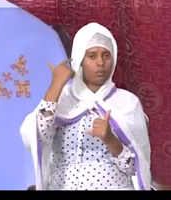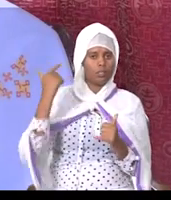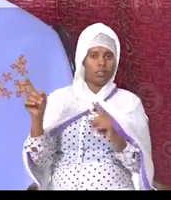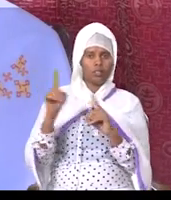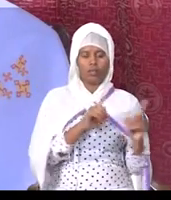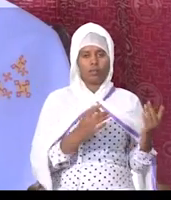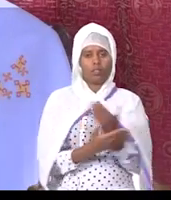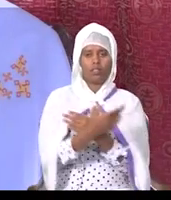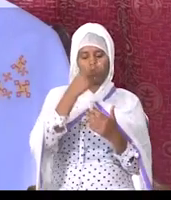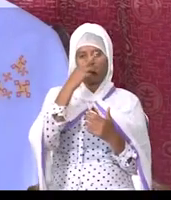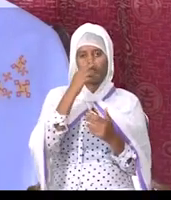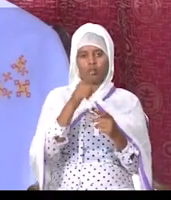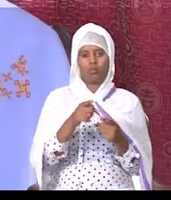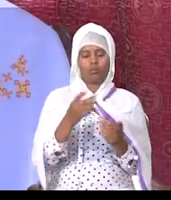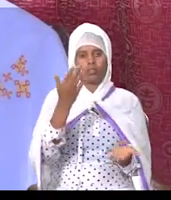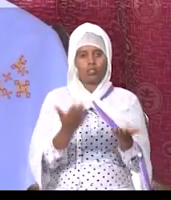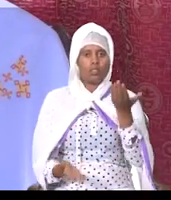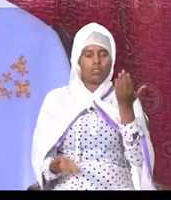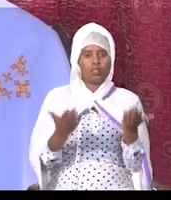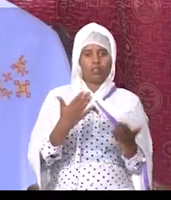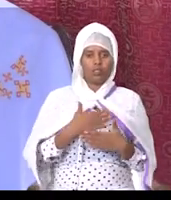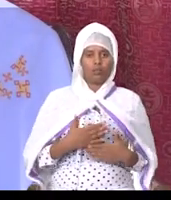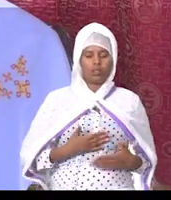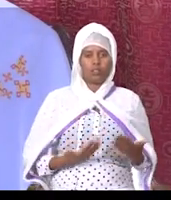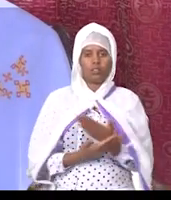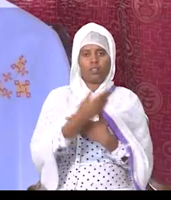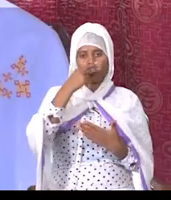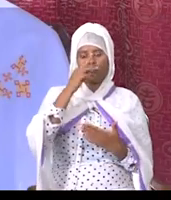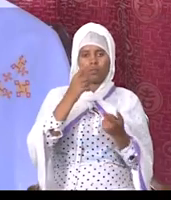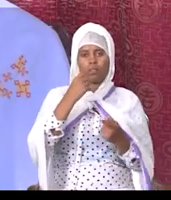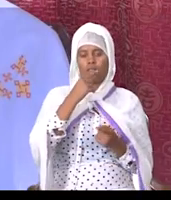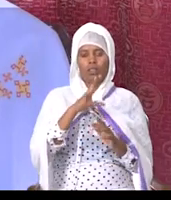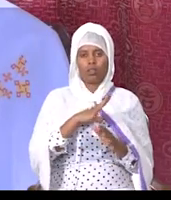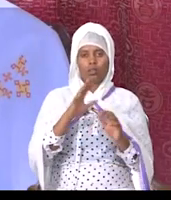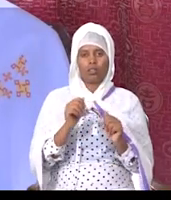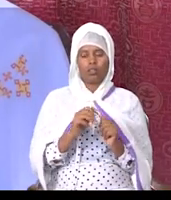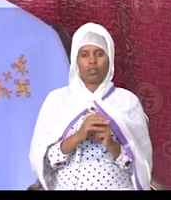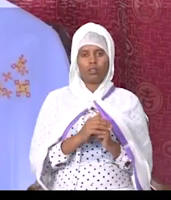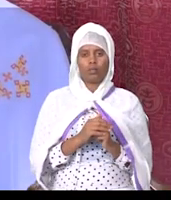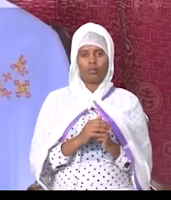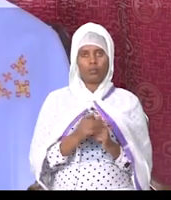ሰማዕቲ ንሰባት ኣይነጋጊ እቶም ንጠራጠር እቶም ነፍስና ከይነጋግኸ እንተኮይኑ